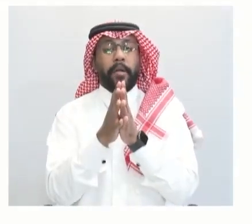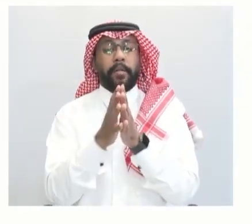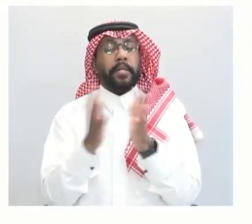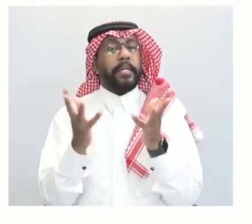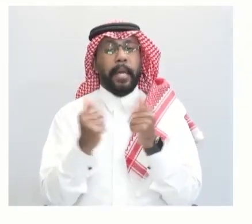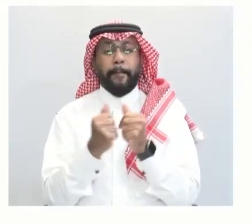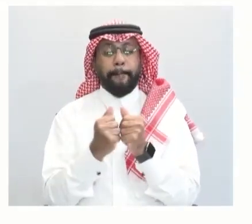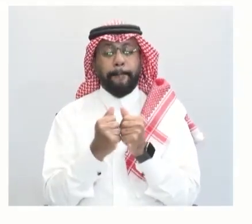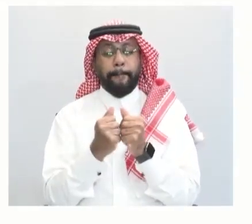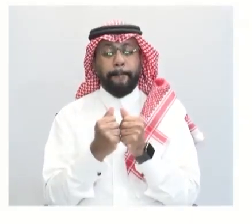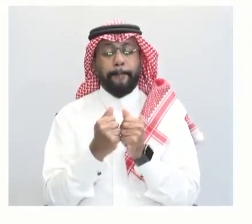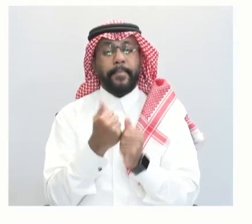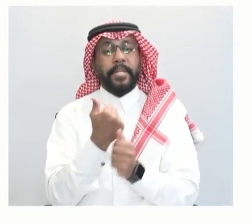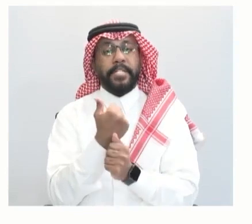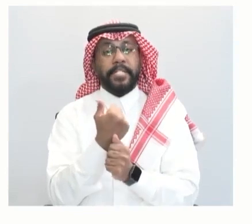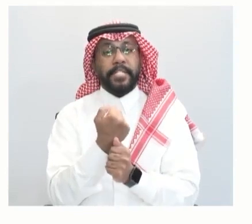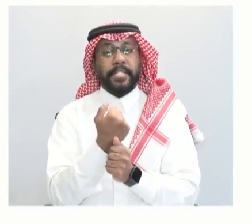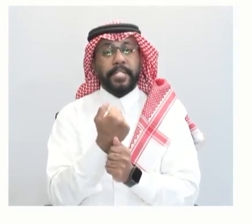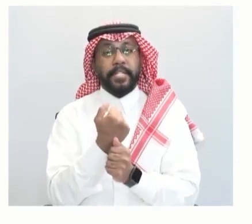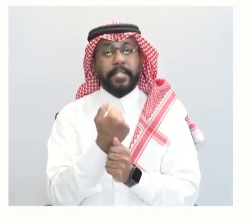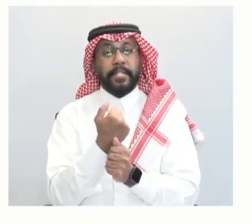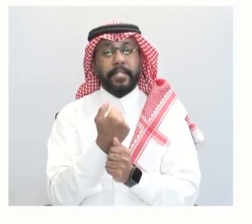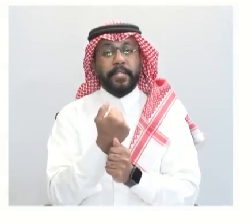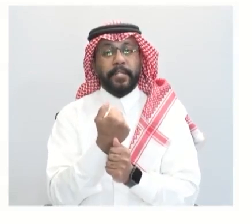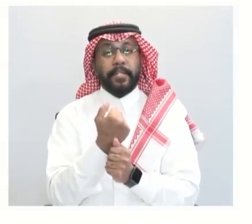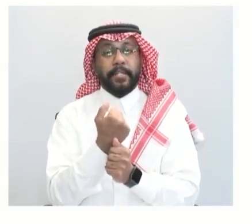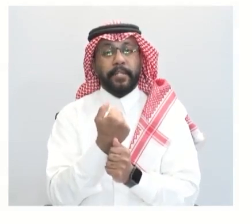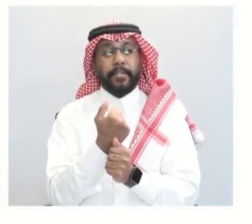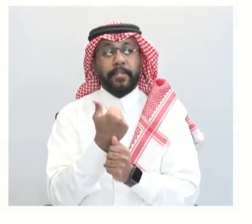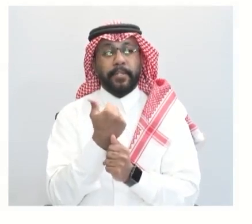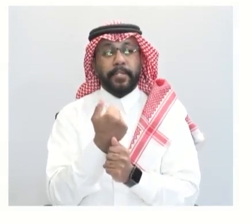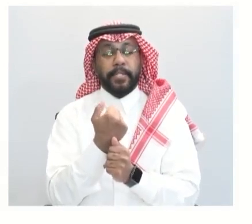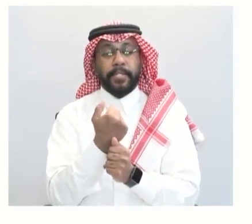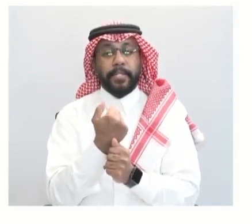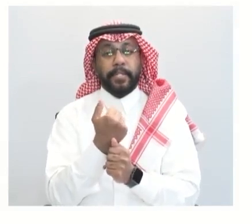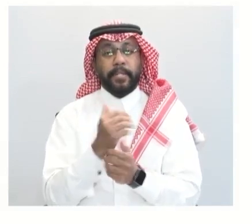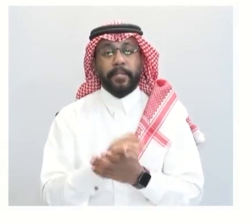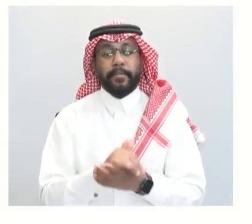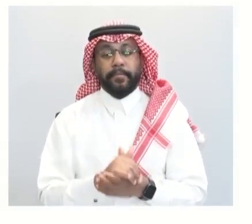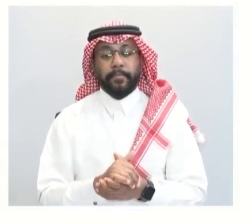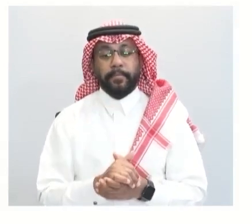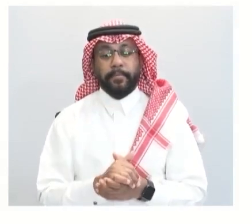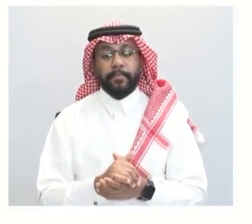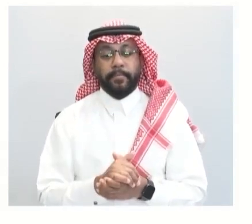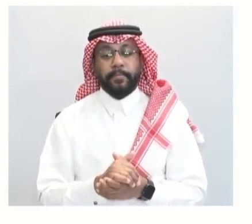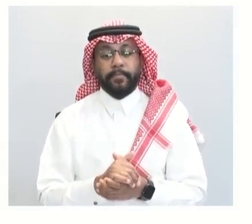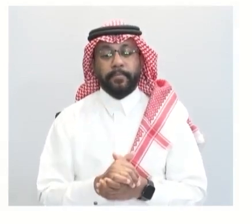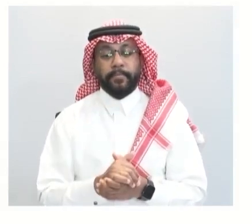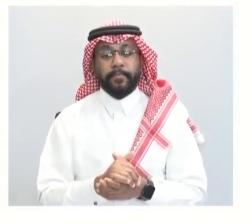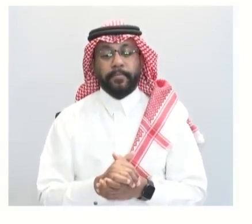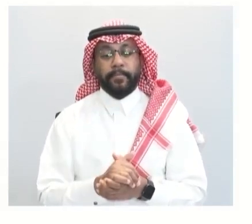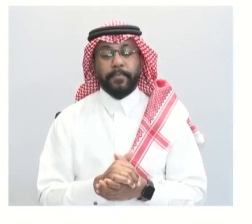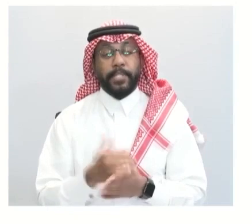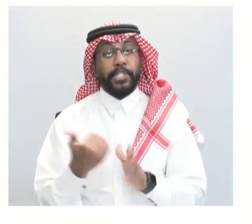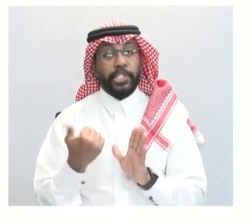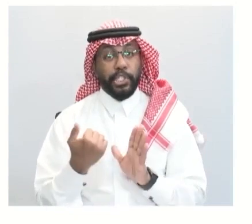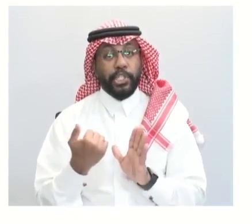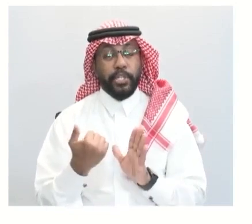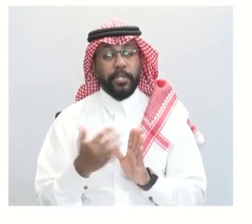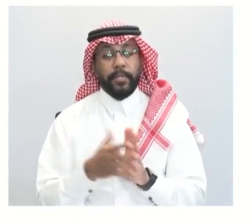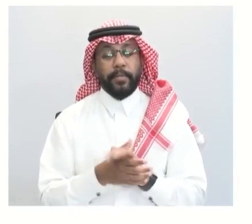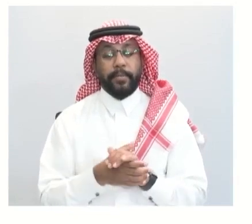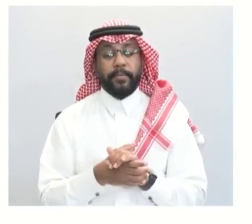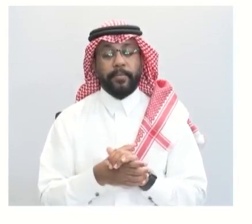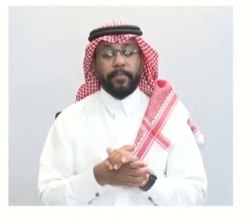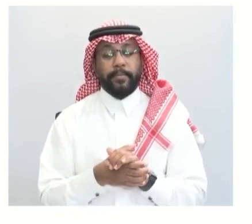يصبح لدينا المجموعه الان عشر ريالات وخمسون ريالا يصبح لدينا احسنتم يا ابطال